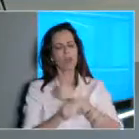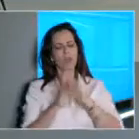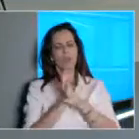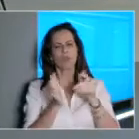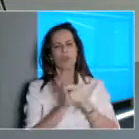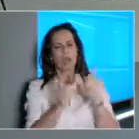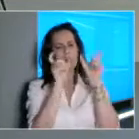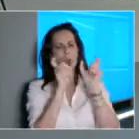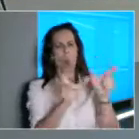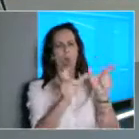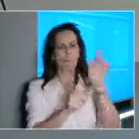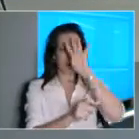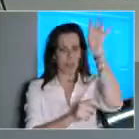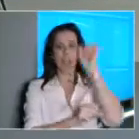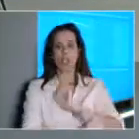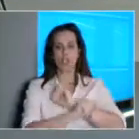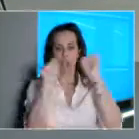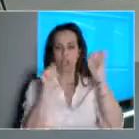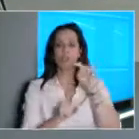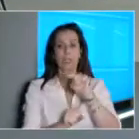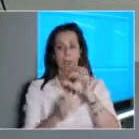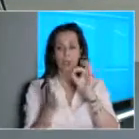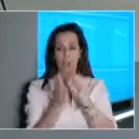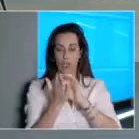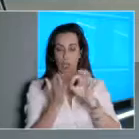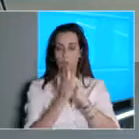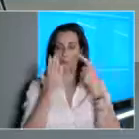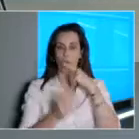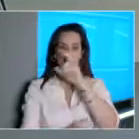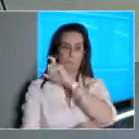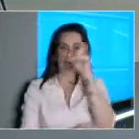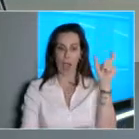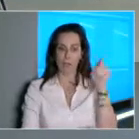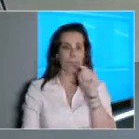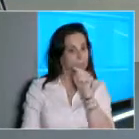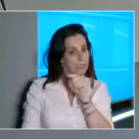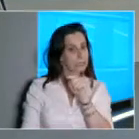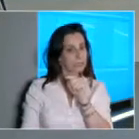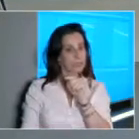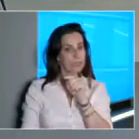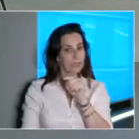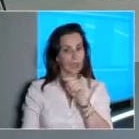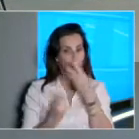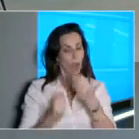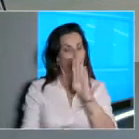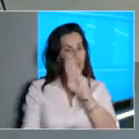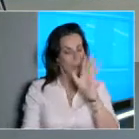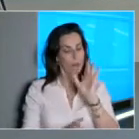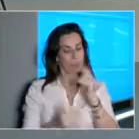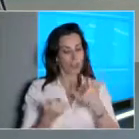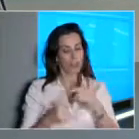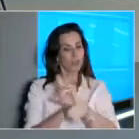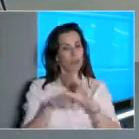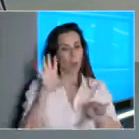כדי למנוע מטהרן נשק גרעיני. זו הכותרת הראשית, שכותרת שהיא נוחה מאוד לנתניהו בתקופת